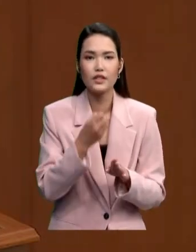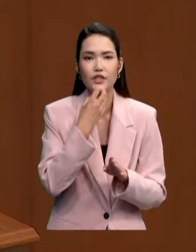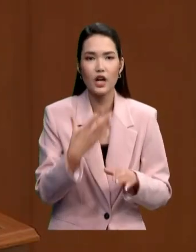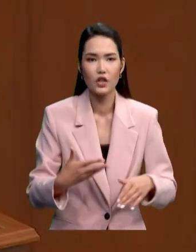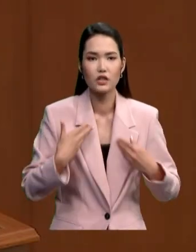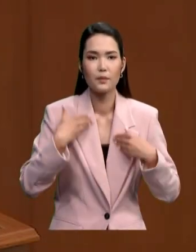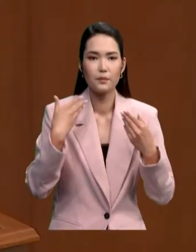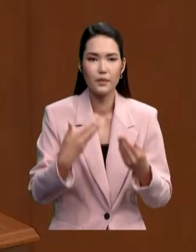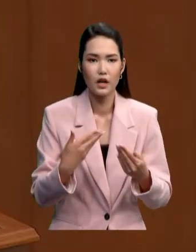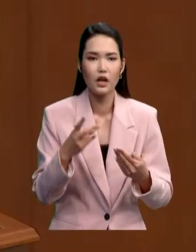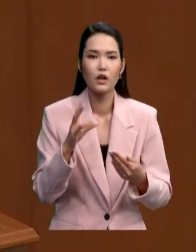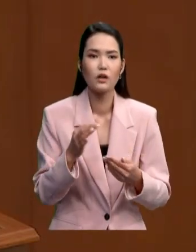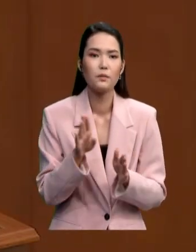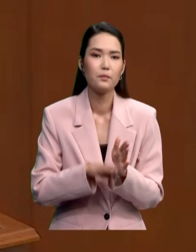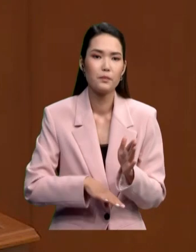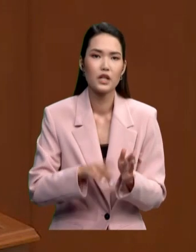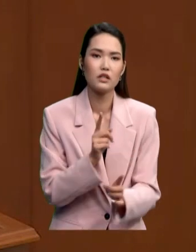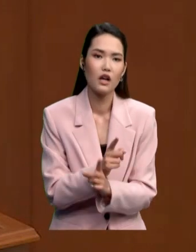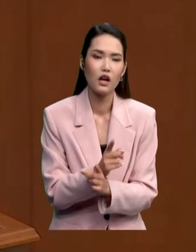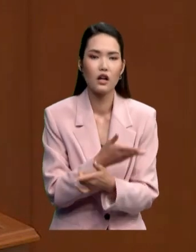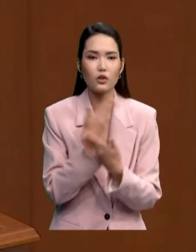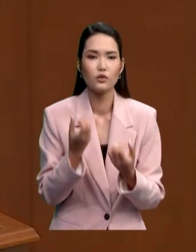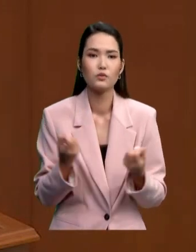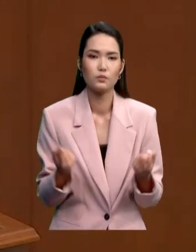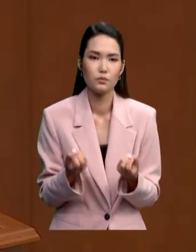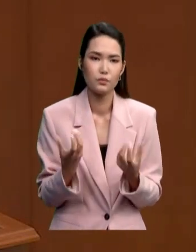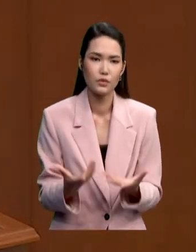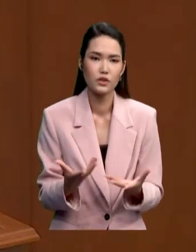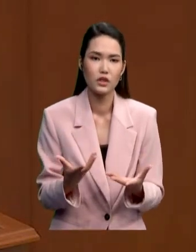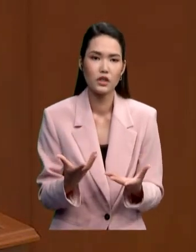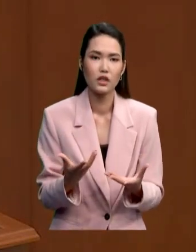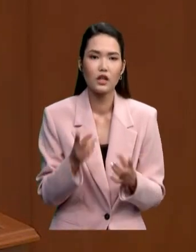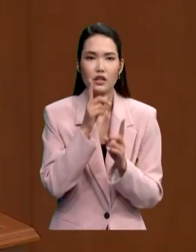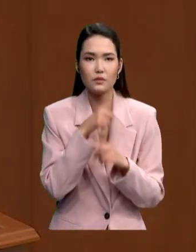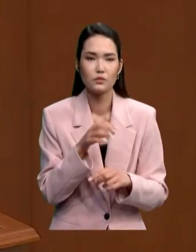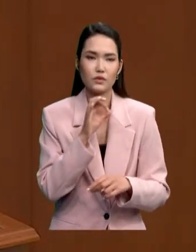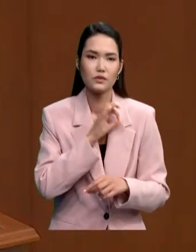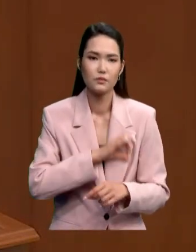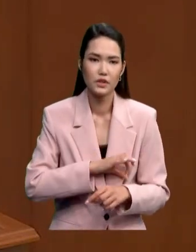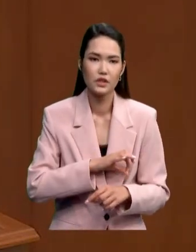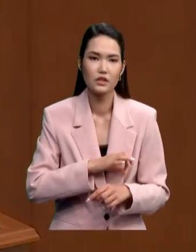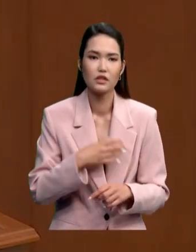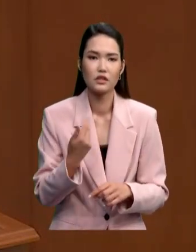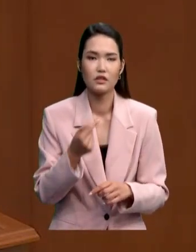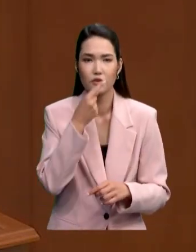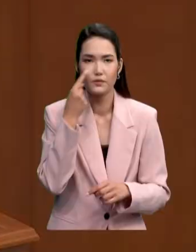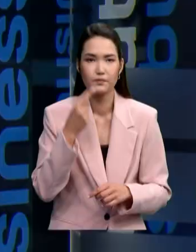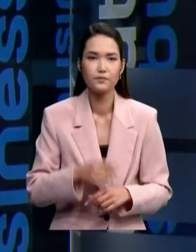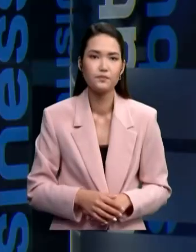предложение. Но оно без ограничительных мер просто сегодня не будет принято нашими пешеходами.